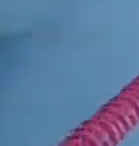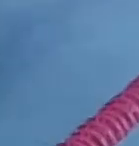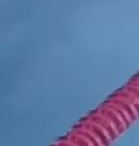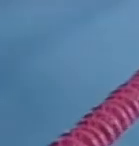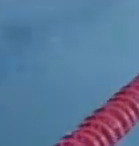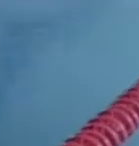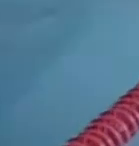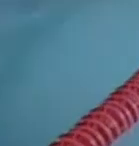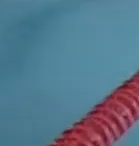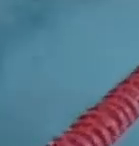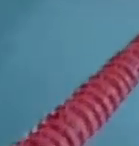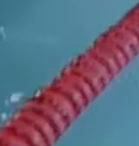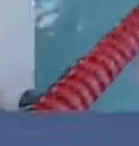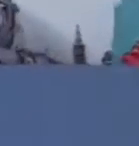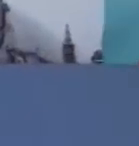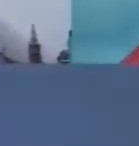Дякую!